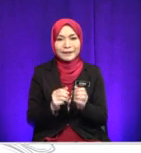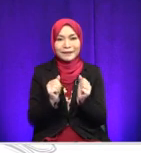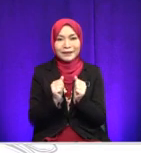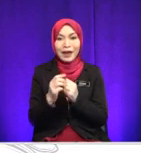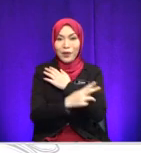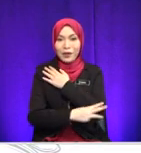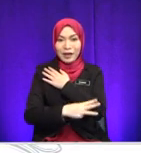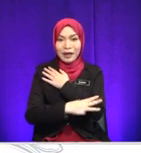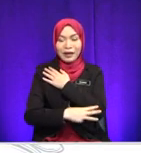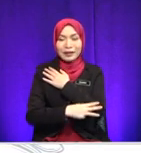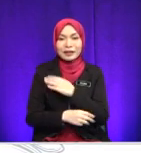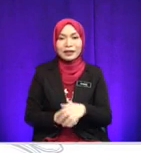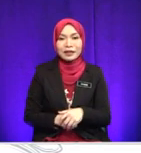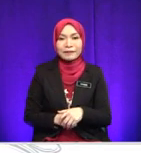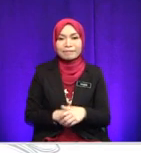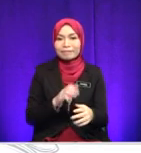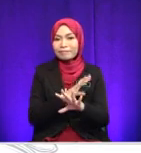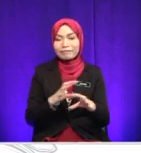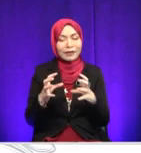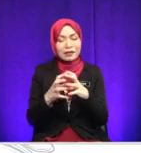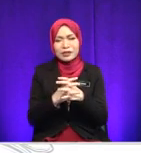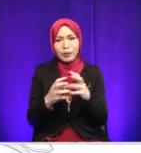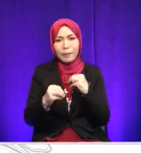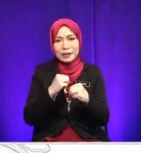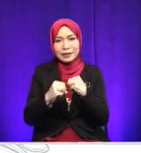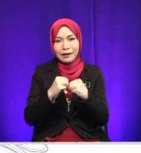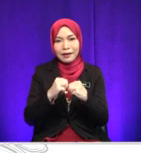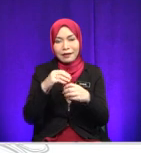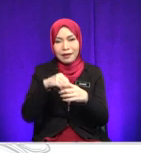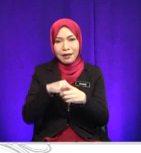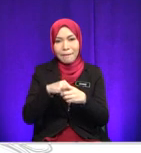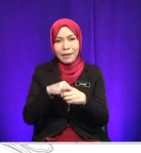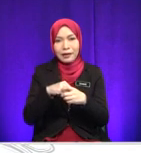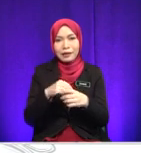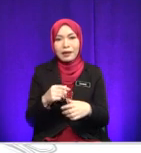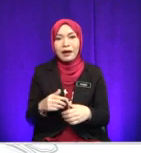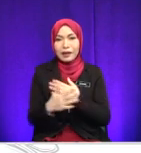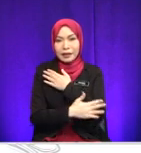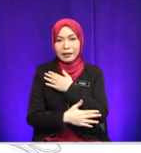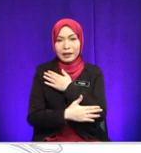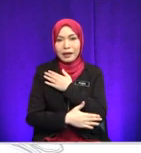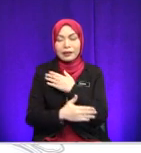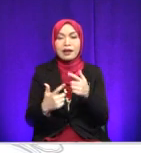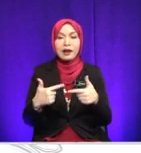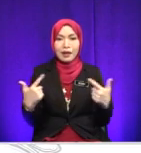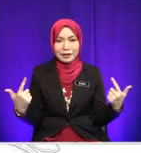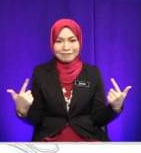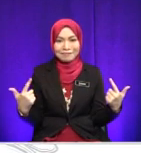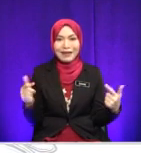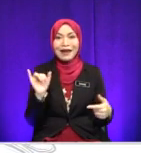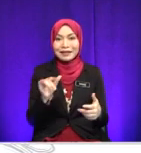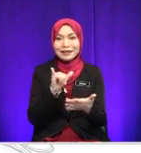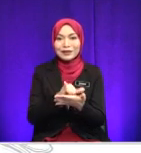tidak campur tangan dalam hal ehwal dan masalah dalaman negara lain. Itu saja. Oh, itu saja. Jadi kan anak-anak murid saya